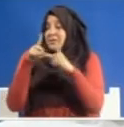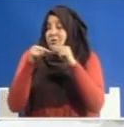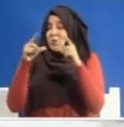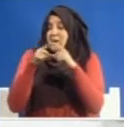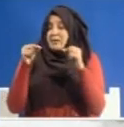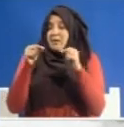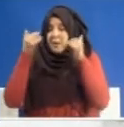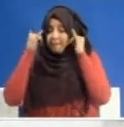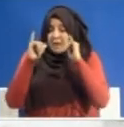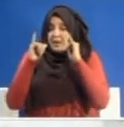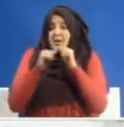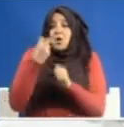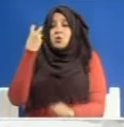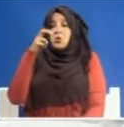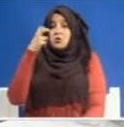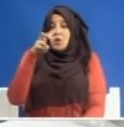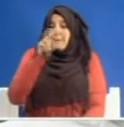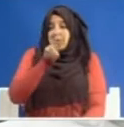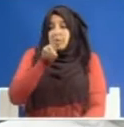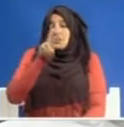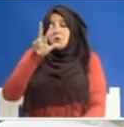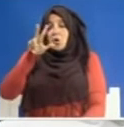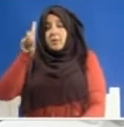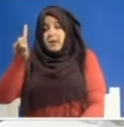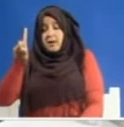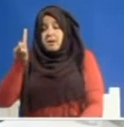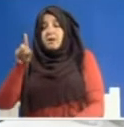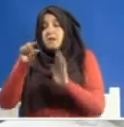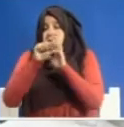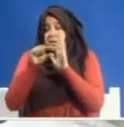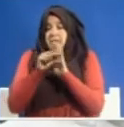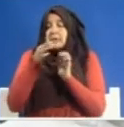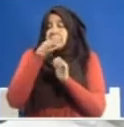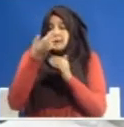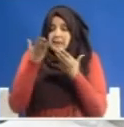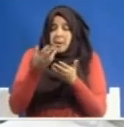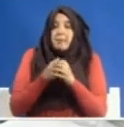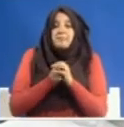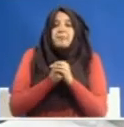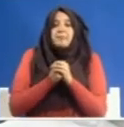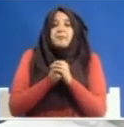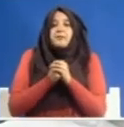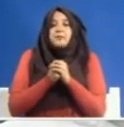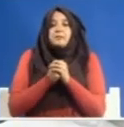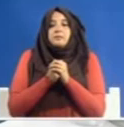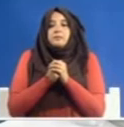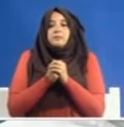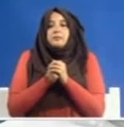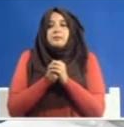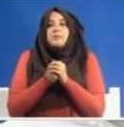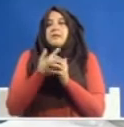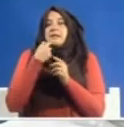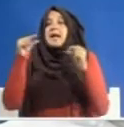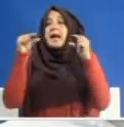الآية 231. طيب نروح القواعد الشرعية، نبدأ بالقاعدة وأصلها حديث نبوي